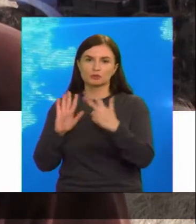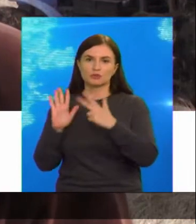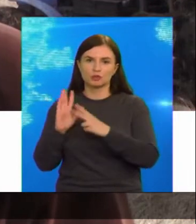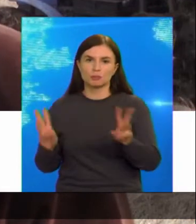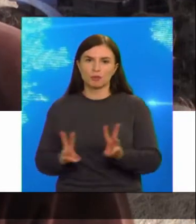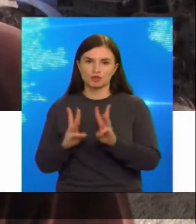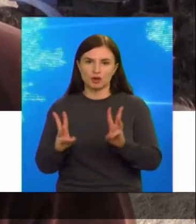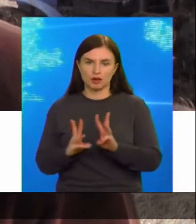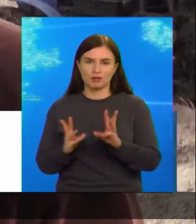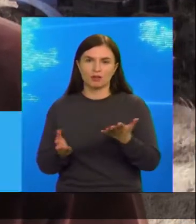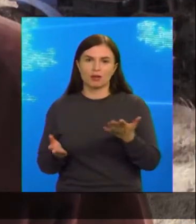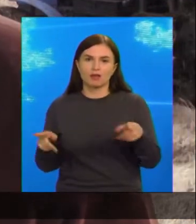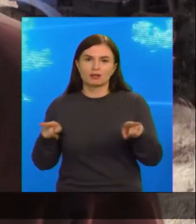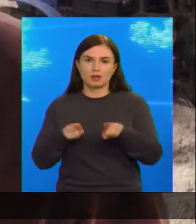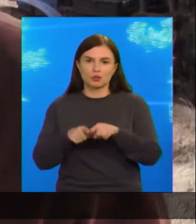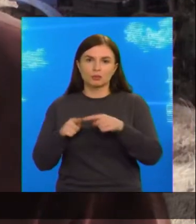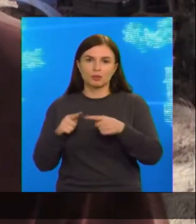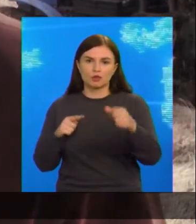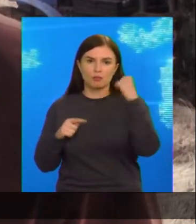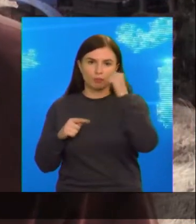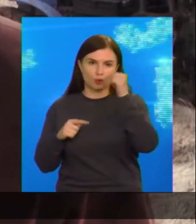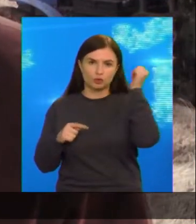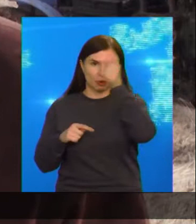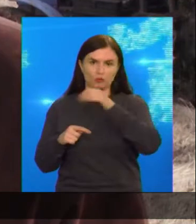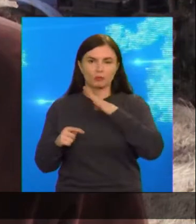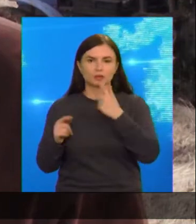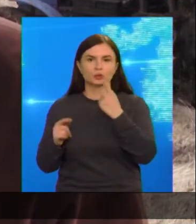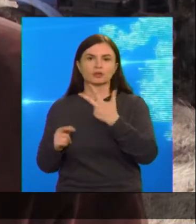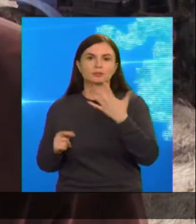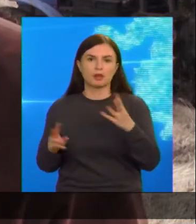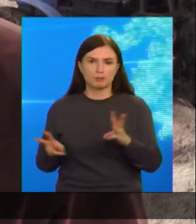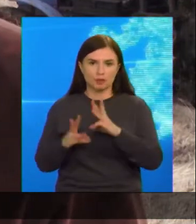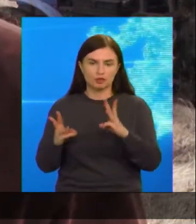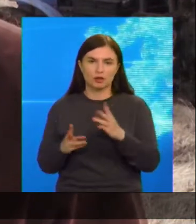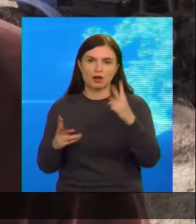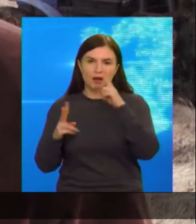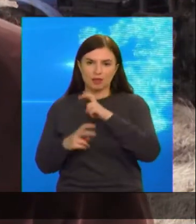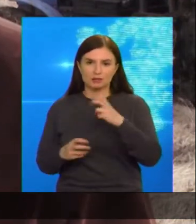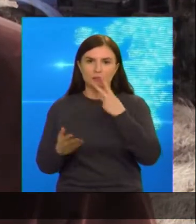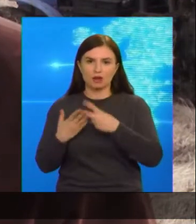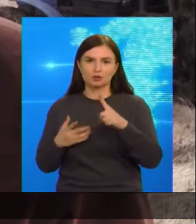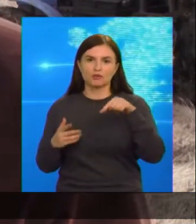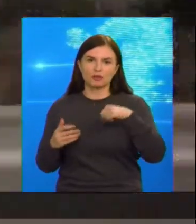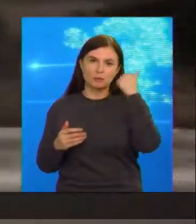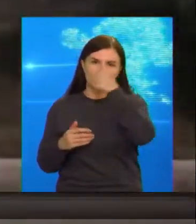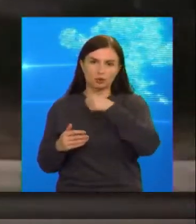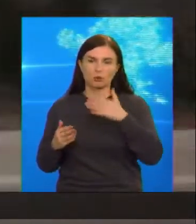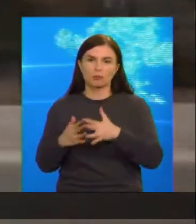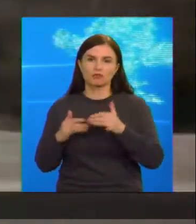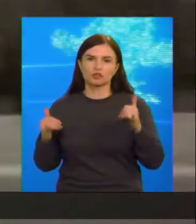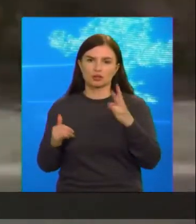пожаров. Аналогичный период прошлого года – 135 пожаров. Анализ показывает, что у нас в этом году превышение на